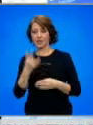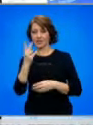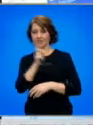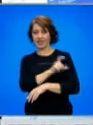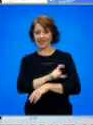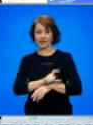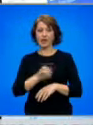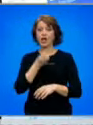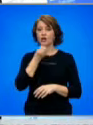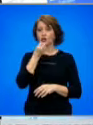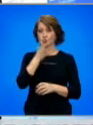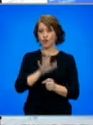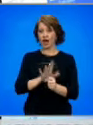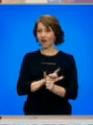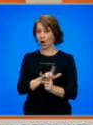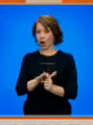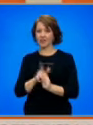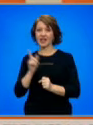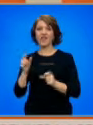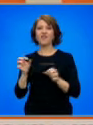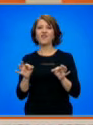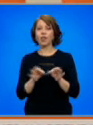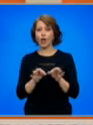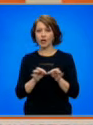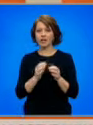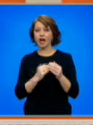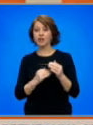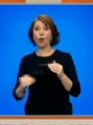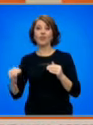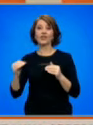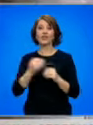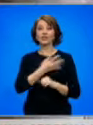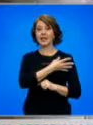2 седмици случаите на COVID-19 в Флорида са се увеличили с